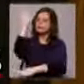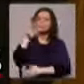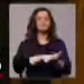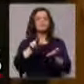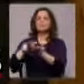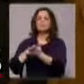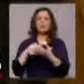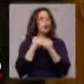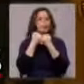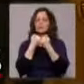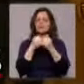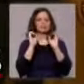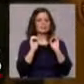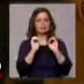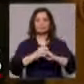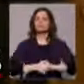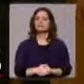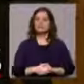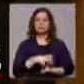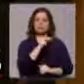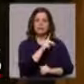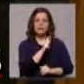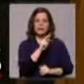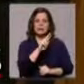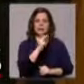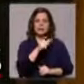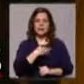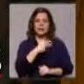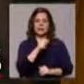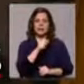contra. Alexander Zakarchenko foi reconduzido como líder.